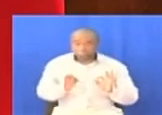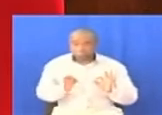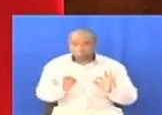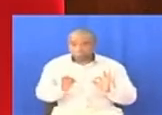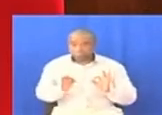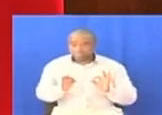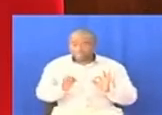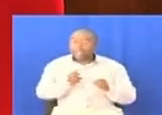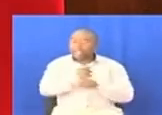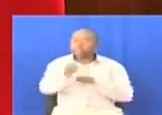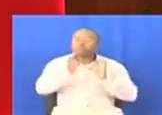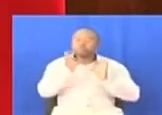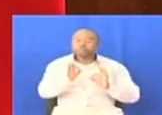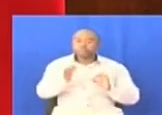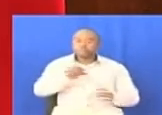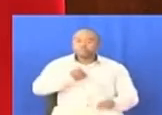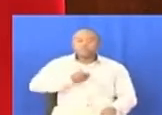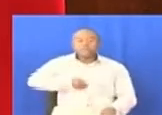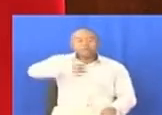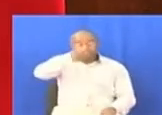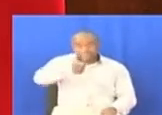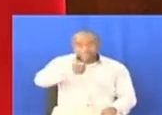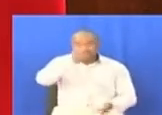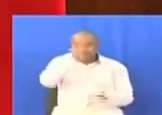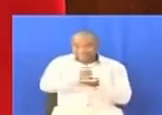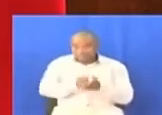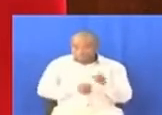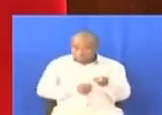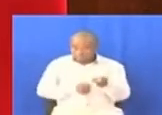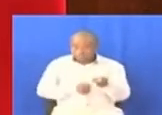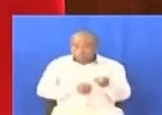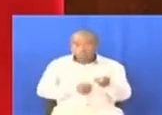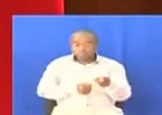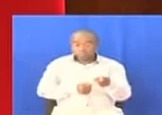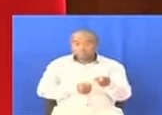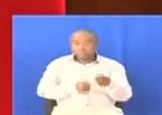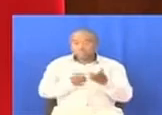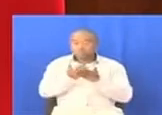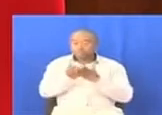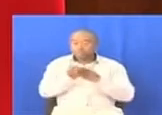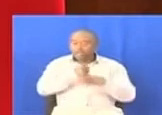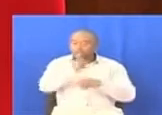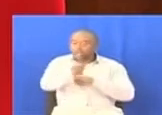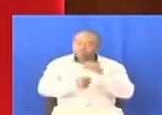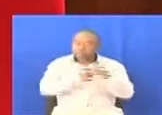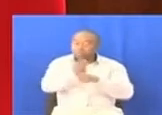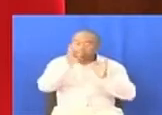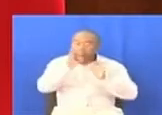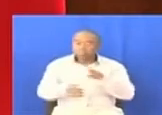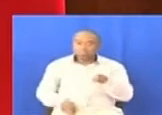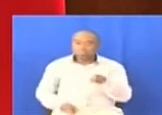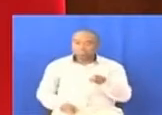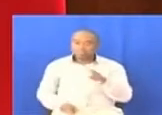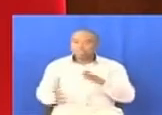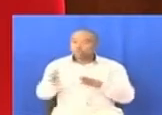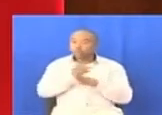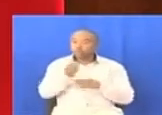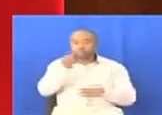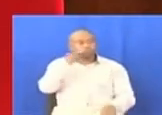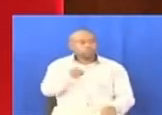minikoti vibaya. Ninapongeza Azimio la Kumpongeza Mheshimiwa Rais kwa hatua alizochukua juu ya janga la